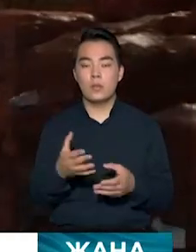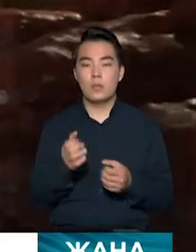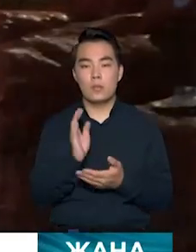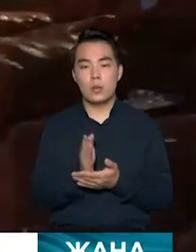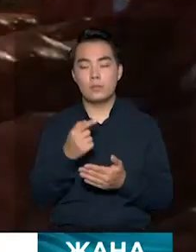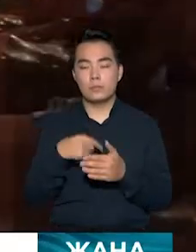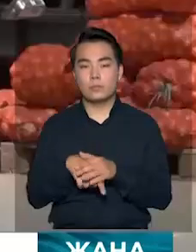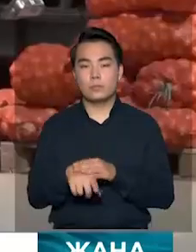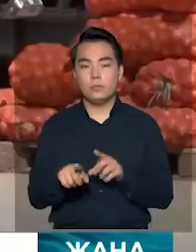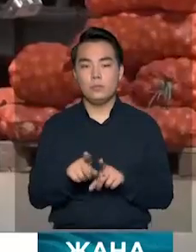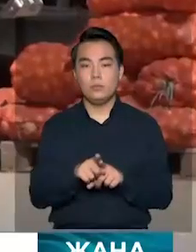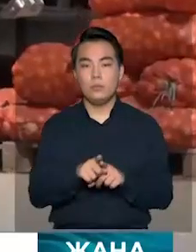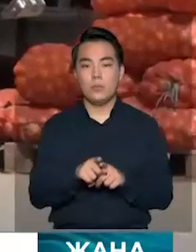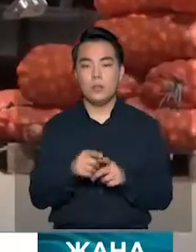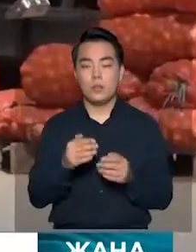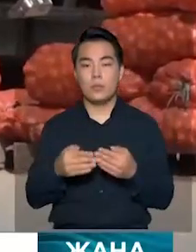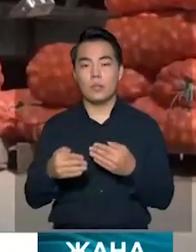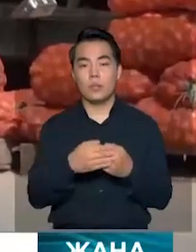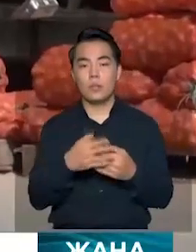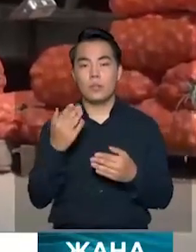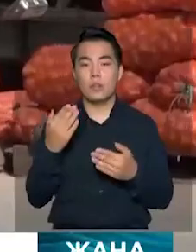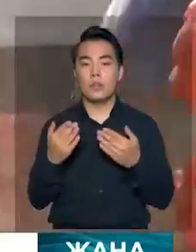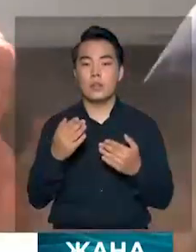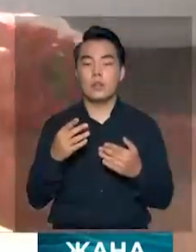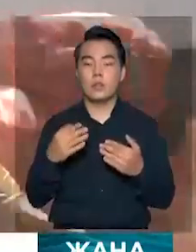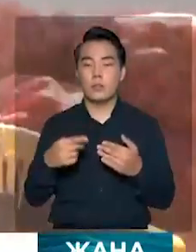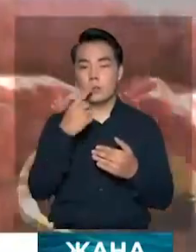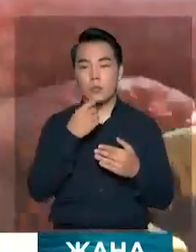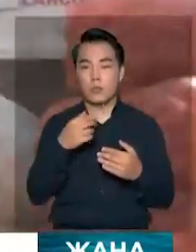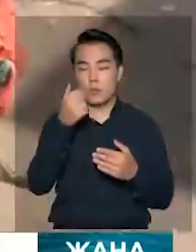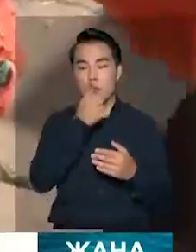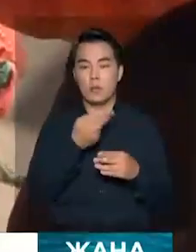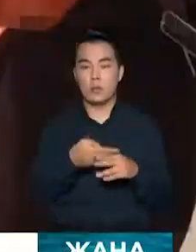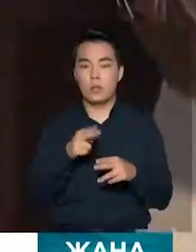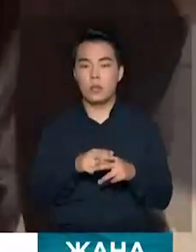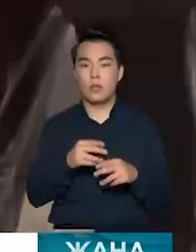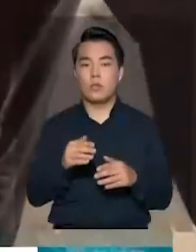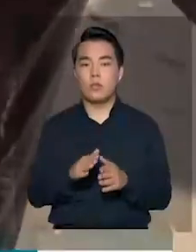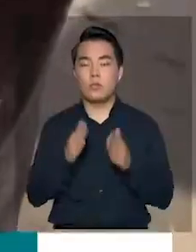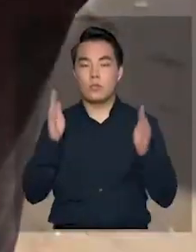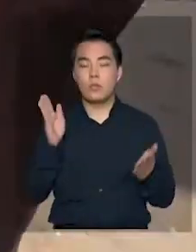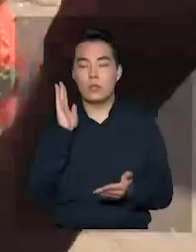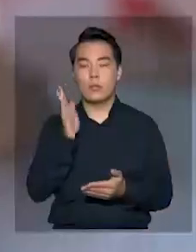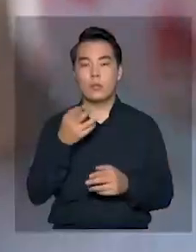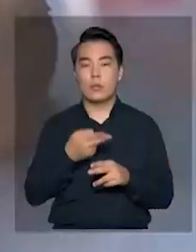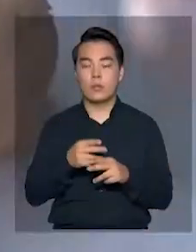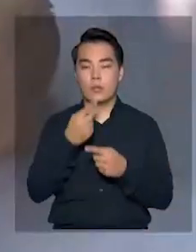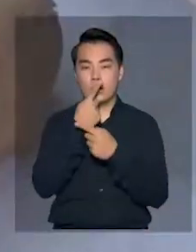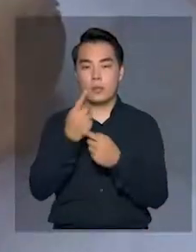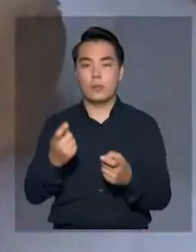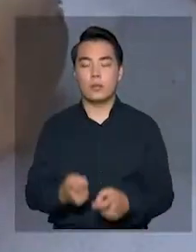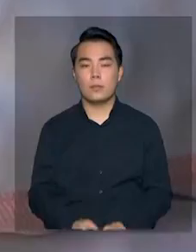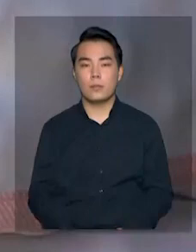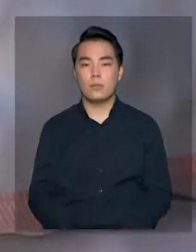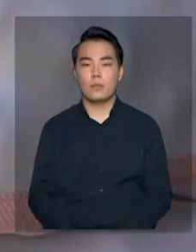Шаруалар мемлекет тарапынан биылғыдай қолдау болса, келер жылы да мол өнімге кенелеміз деп отыр. Нұржан Қадырәлі, Асылбек Жолшыбек,